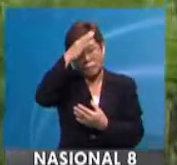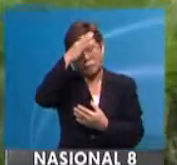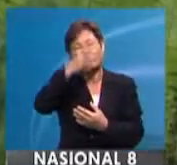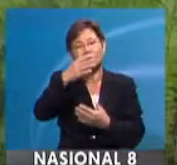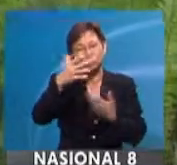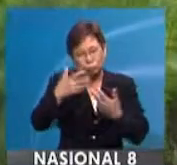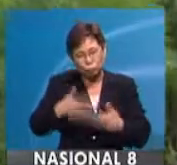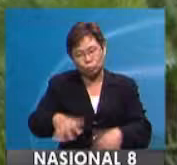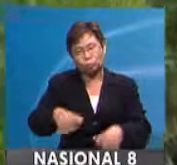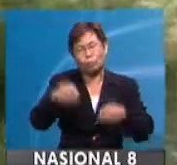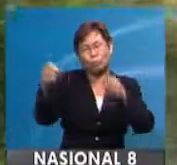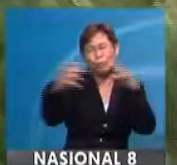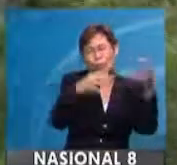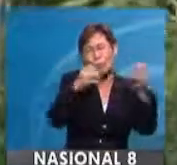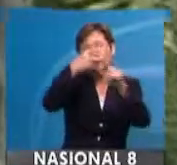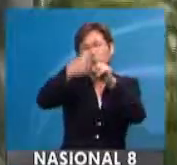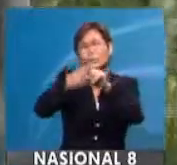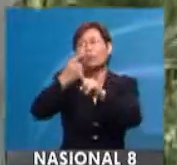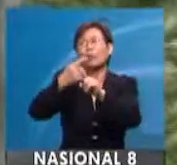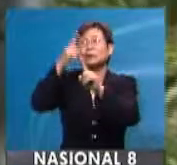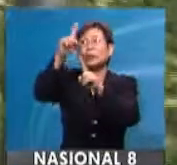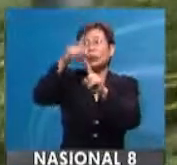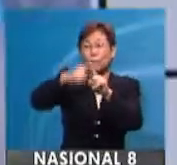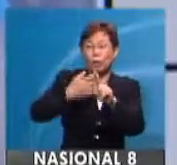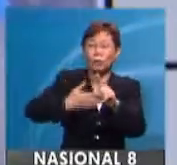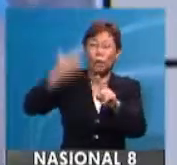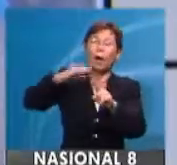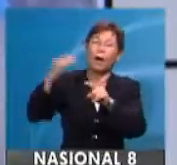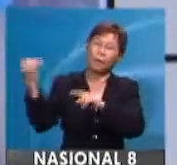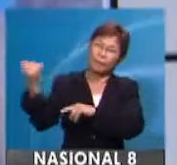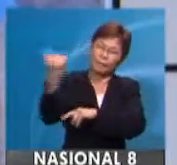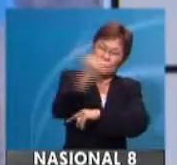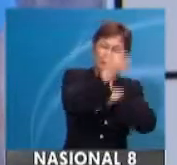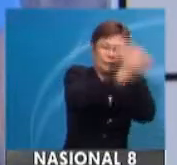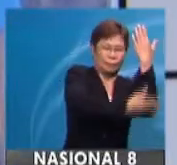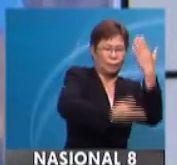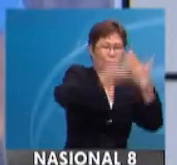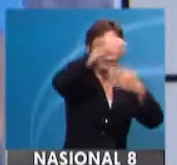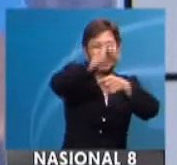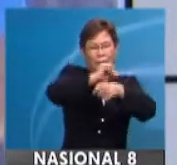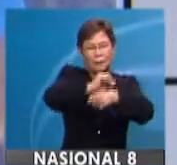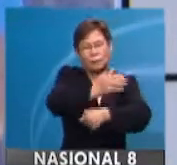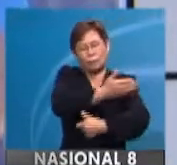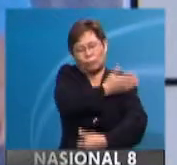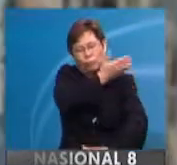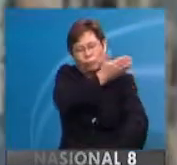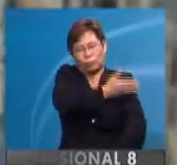Bakri, pernah bertengkar sebulan lalu sebelum ke Semenanjung untuk bekerja sebagai buruh.